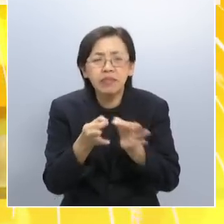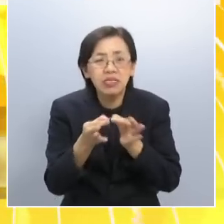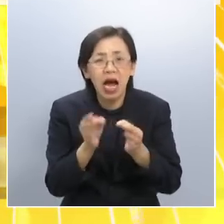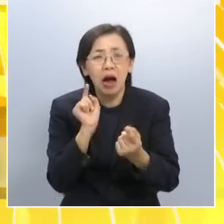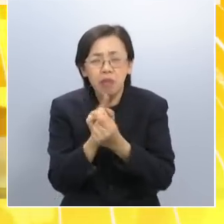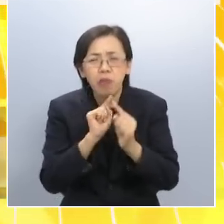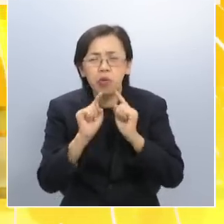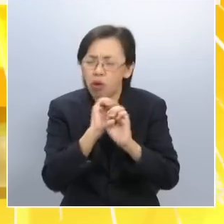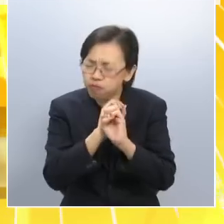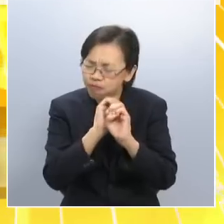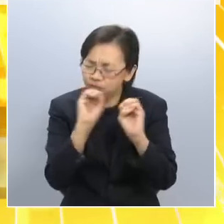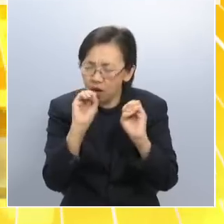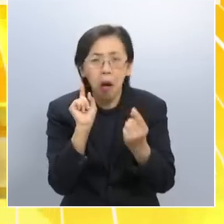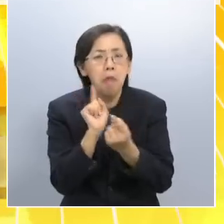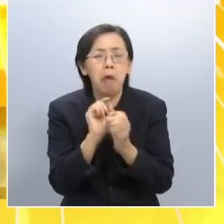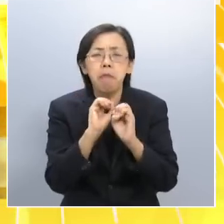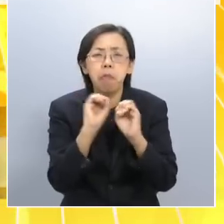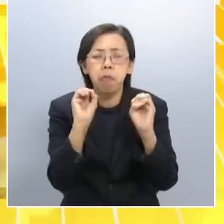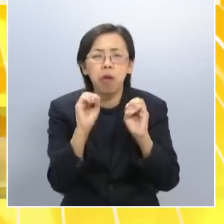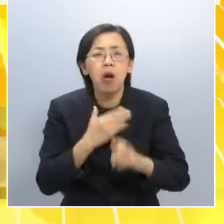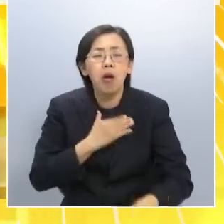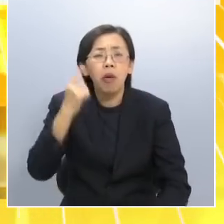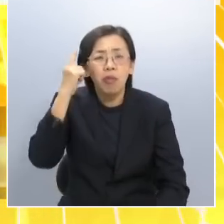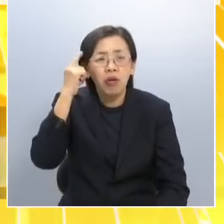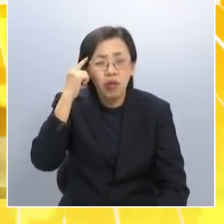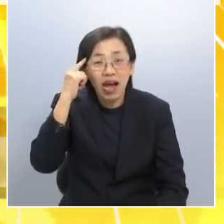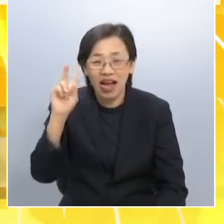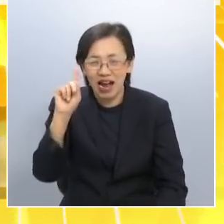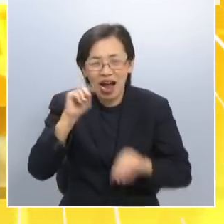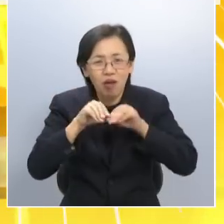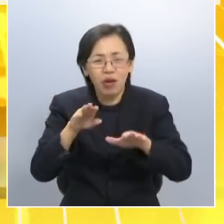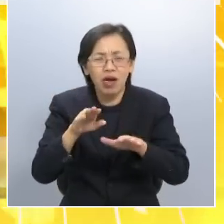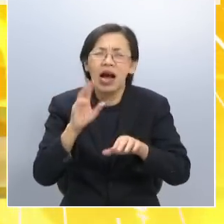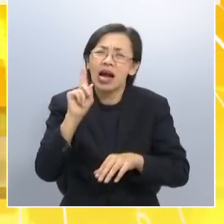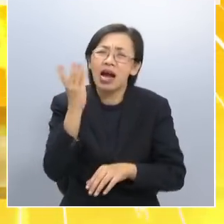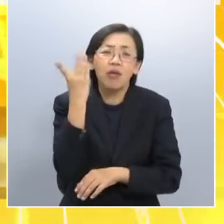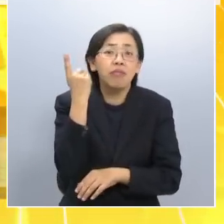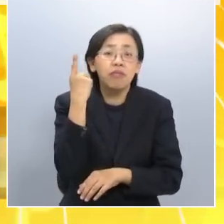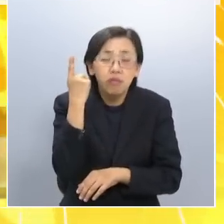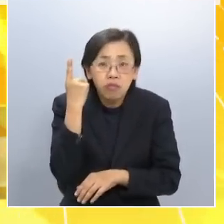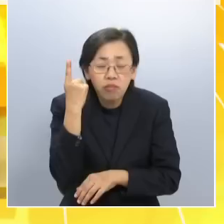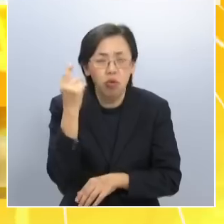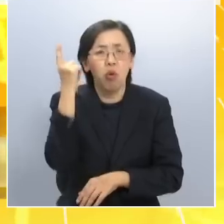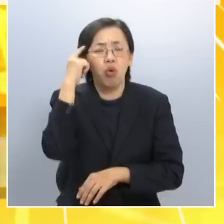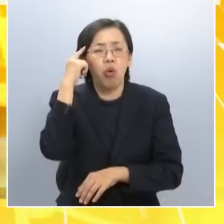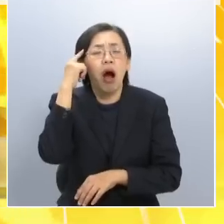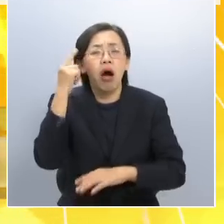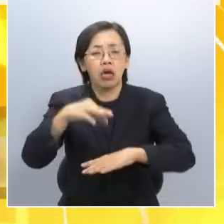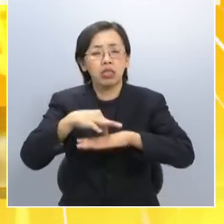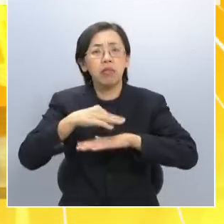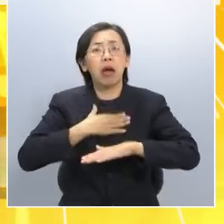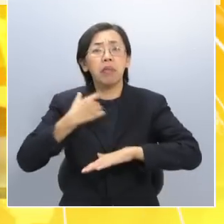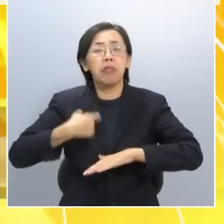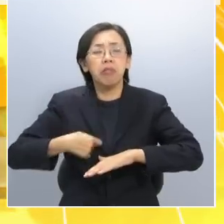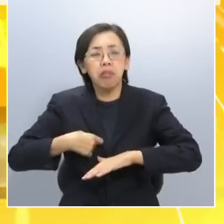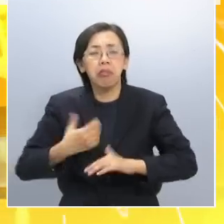ยครับแล้วก็คือยังไม่เคยได้พบด้วยครับผมเพิ่งรู้วันที่ออกข่าวเมื่อวานมั้งครับนั่นแหละครับ ถึงรู้ว่าเป็นแอม ใช่ครับป